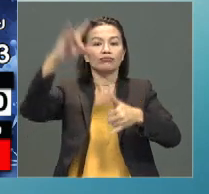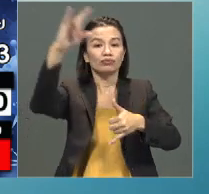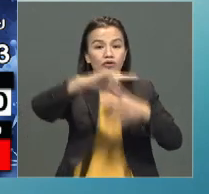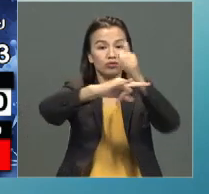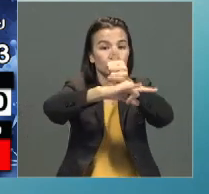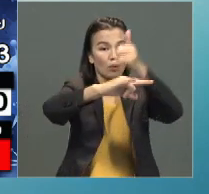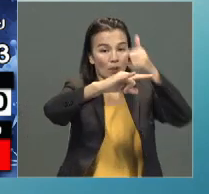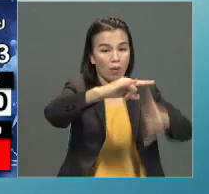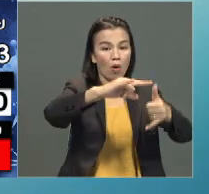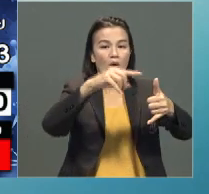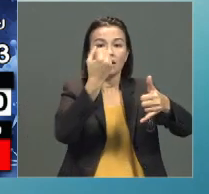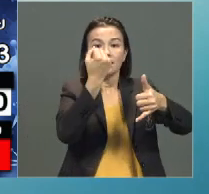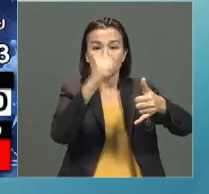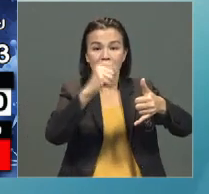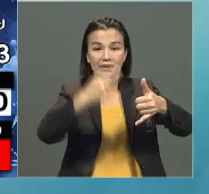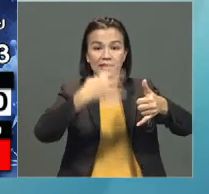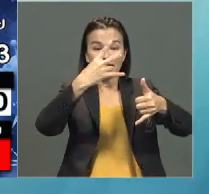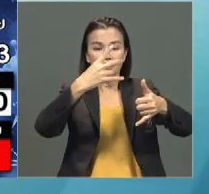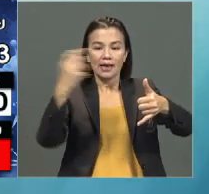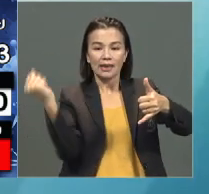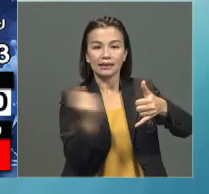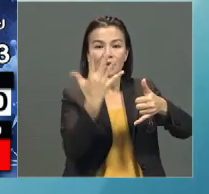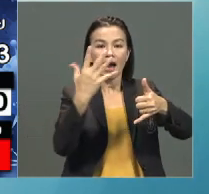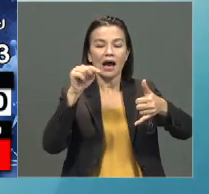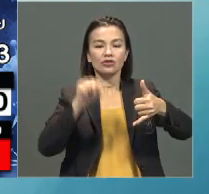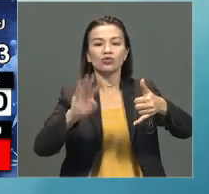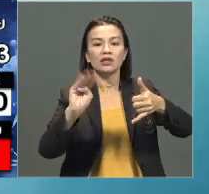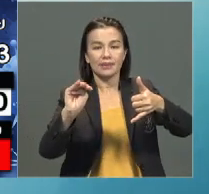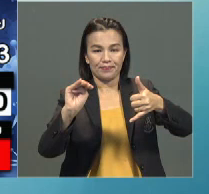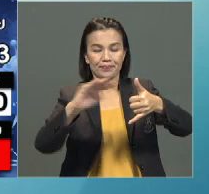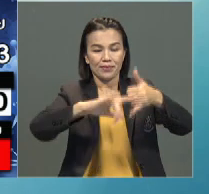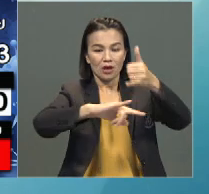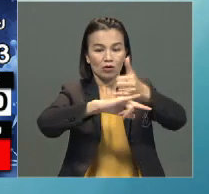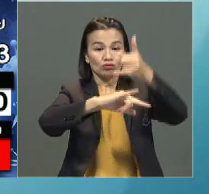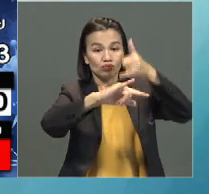กรกฎาคมในวันนั้นเนี่ยนะครับก็ลงมาแล้วก็มาตรวจนะครับลงมาในวันที่10ตั้งแต่ประมาณ 05:40นะครับผลคัดกรองไม่มีอาการแล้วก็เก็บตัวอย่างส่งตรวจก็พบว่าพบเชื้อแต่บิดานะครับครอบครัวก็นำครอบครัวนำผู้ป่วยนะเข้ารับการรักษาในโรงพยาบาลเอกชนแห่งหนึ่งในกรุงเทพฯรถตรวจซ้ำก็พบว่าพบเชื้อแต่เล่นนำสมาชิกที่เหลือ